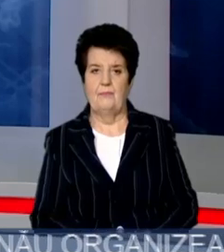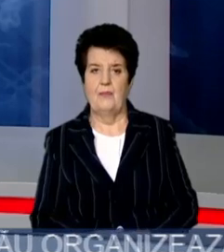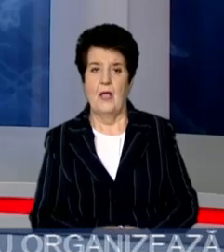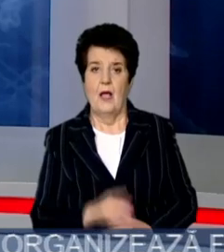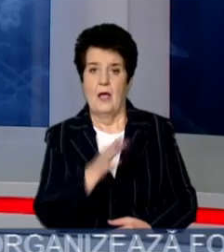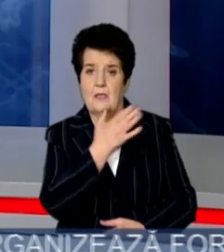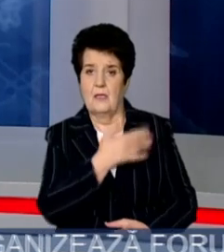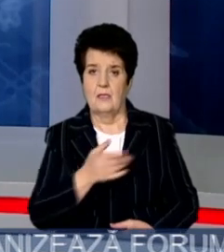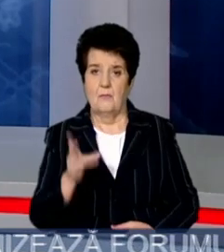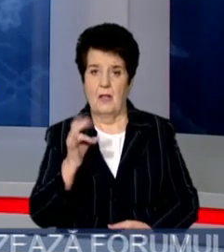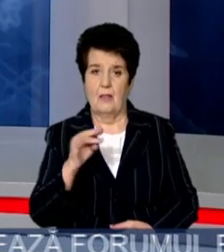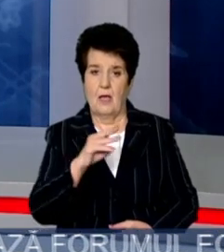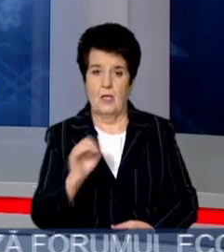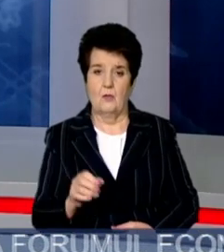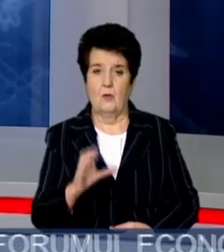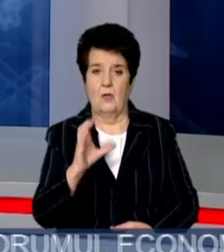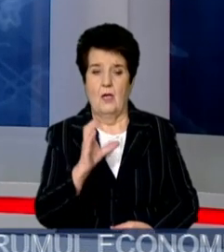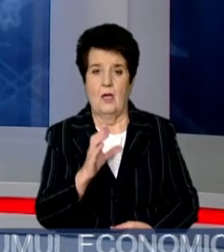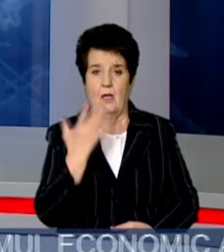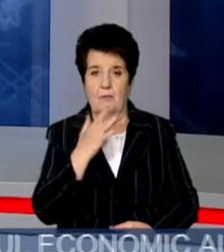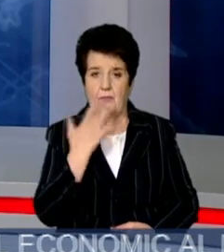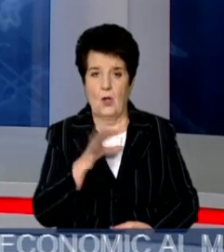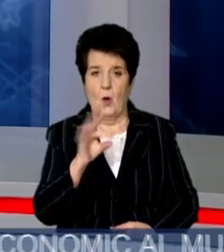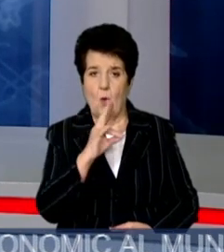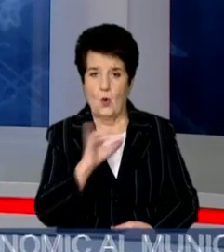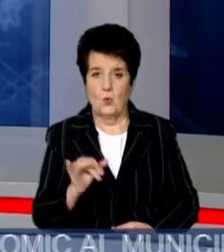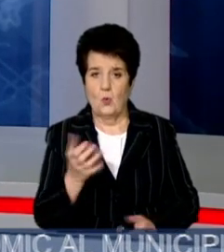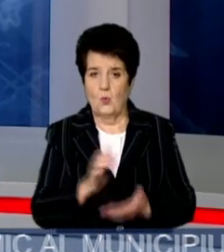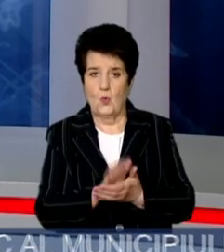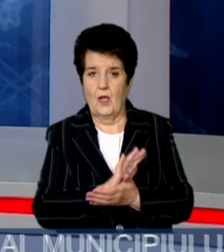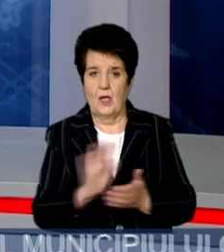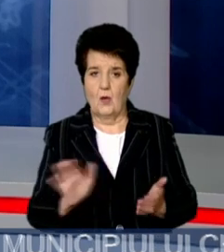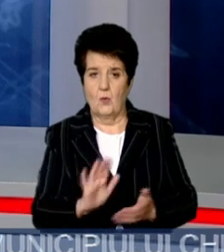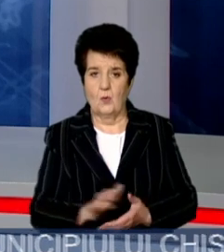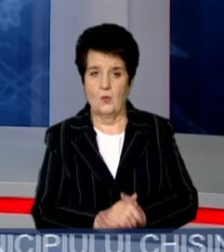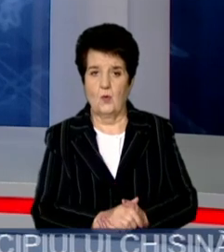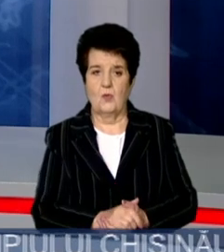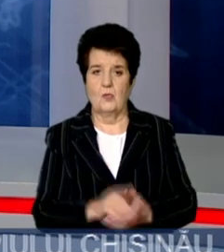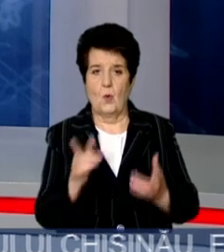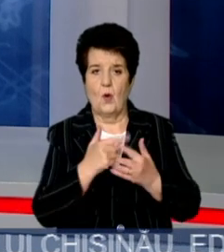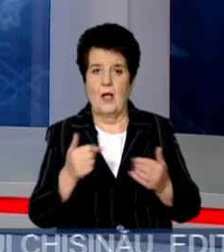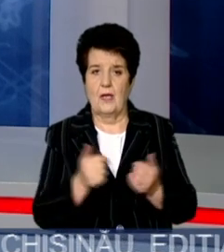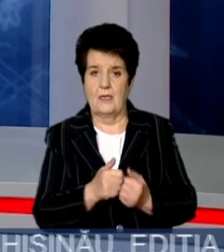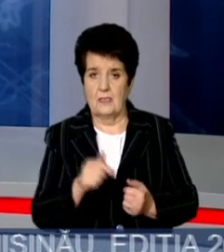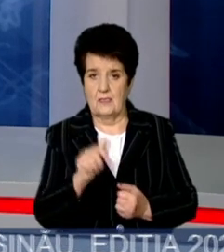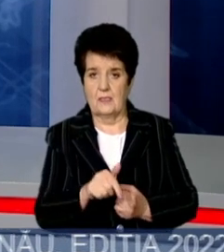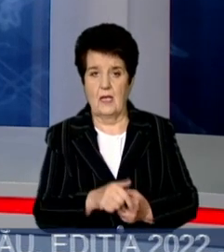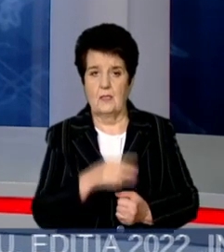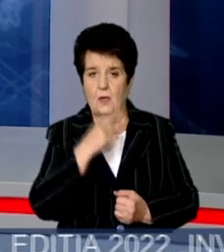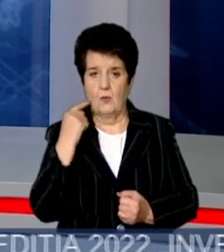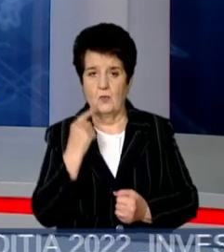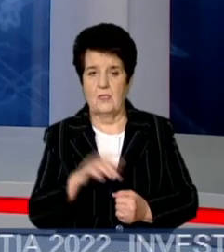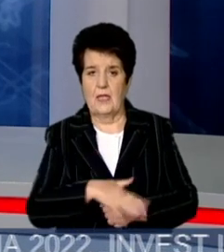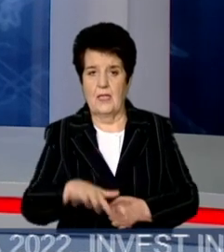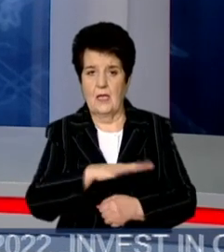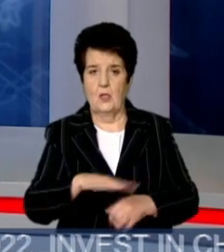în timp ce Nato Statele Unite ale Americii și ONU nu recunosc pretinsul plebiscit organizat de Rusia în teritoriile ocupate și